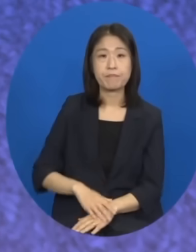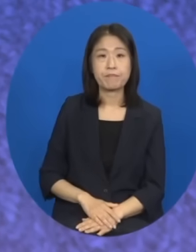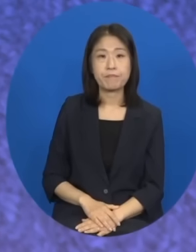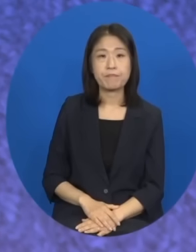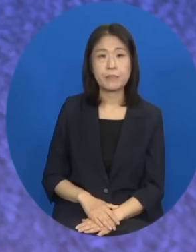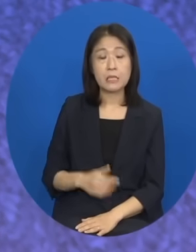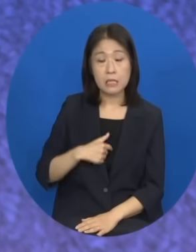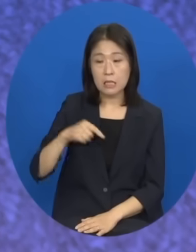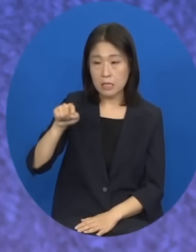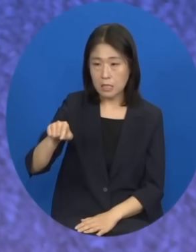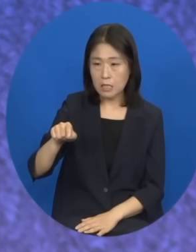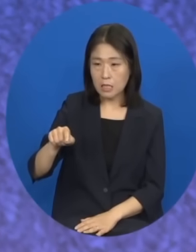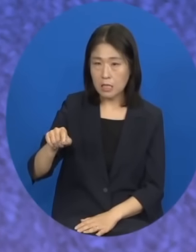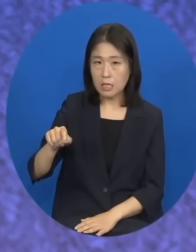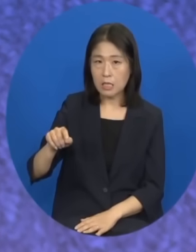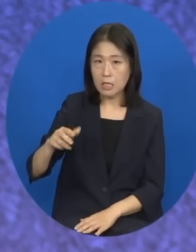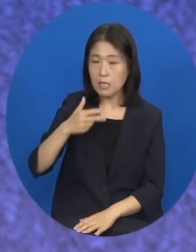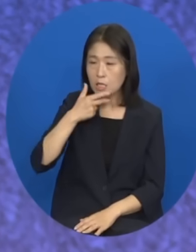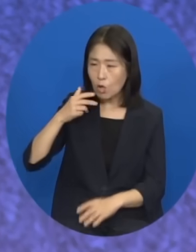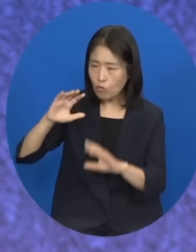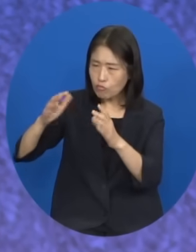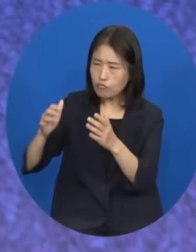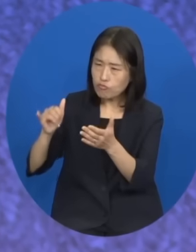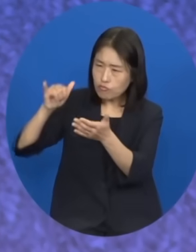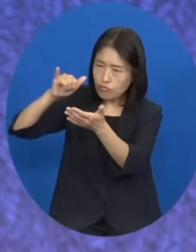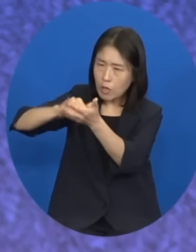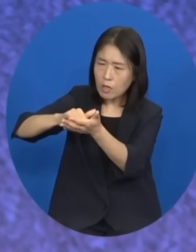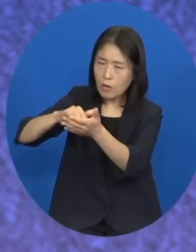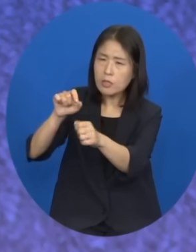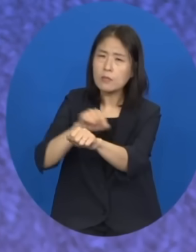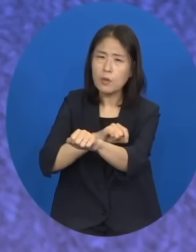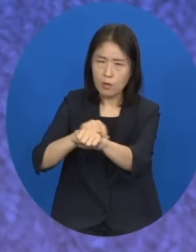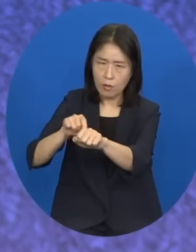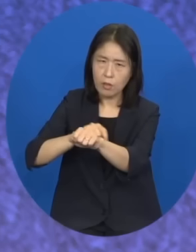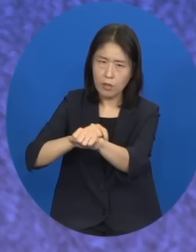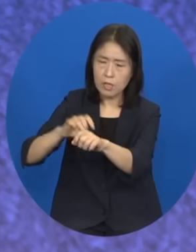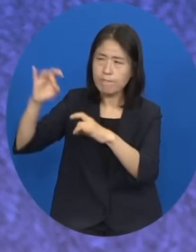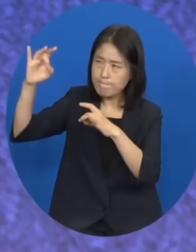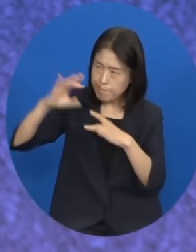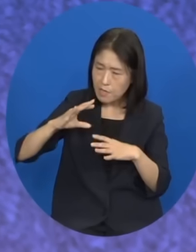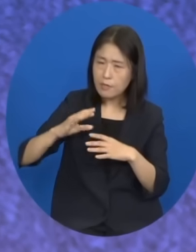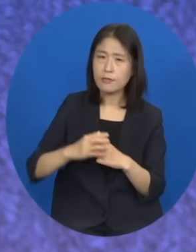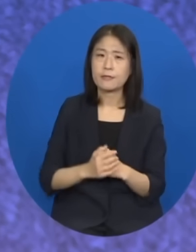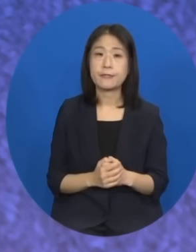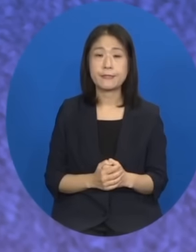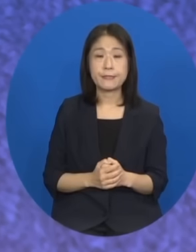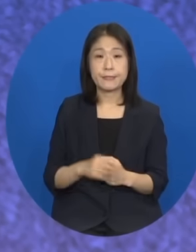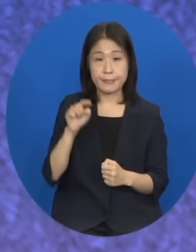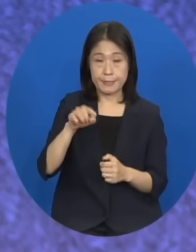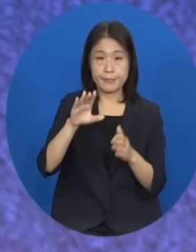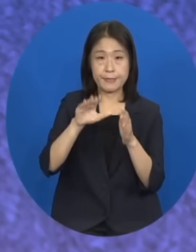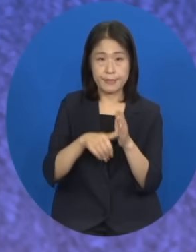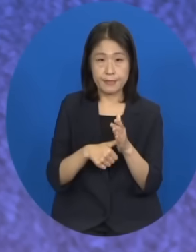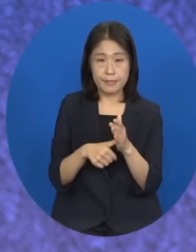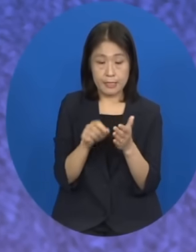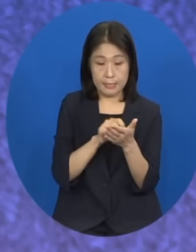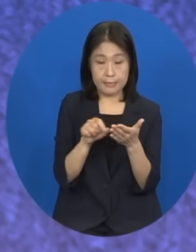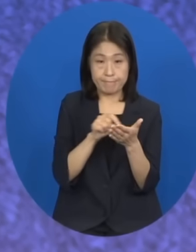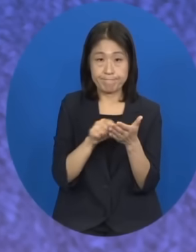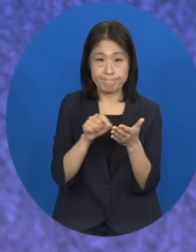여행이 쉽지 않은 여행 과정이었는데 그때 제가 쓴 일기가 떠나는